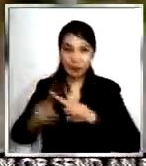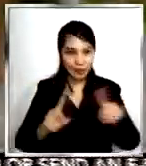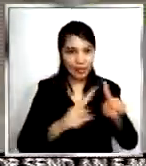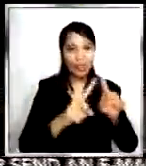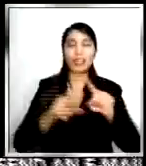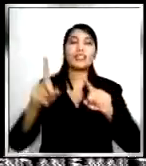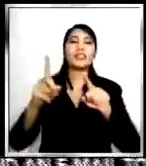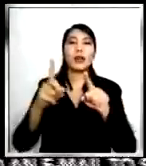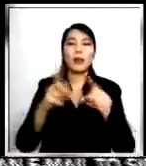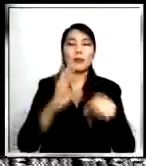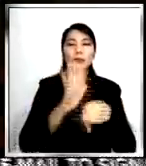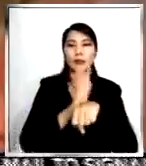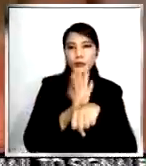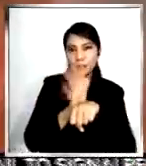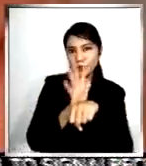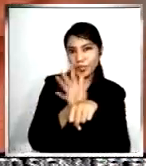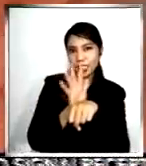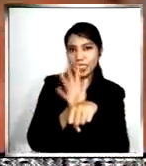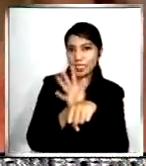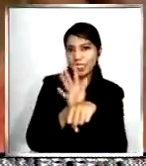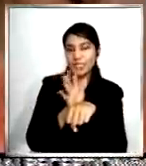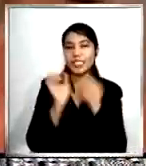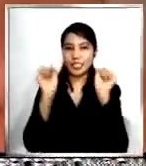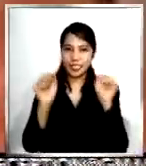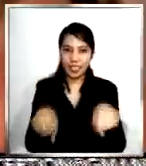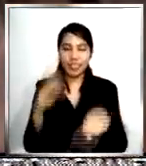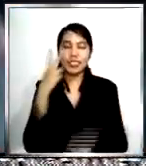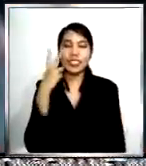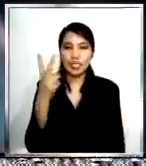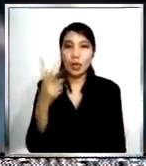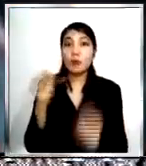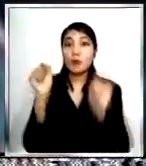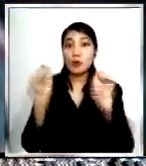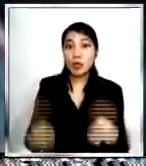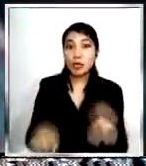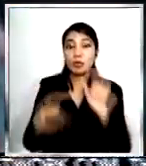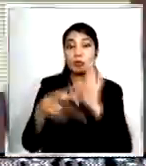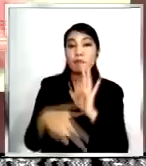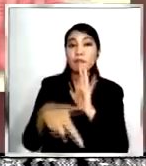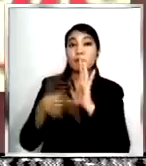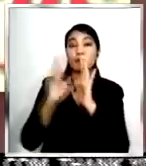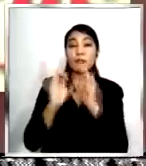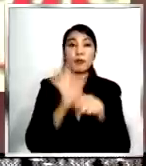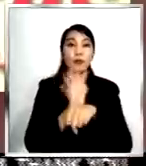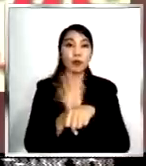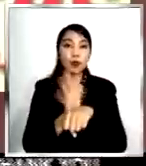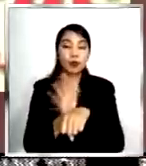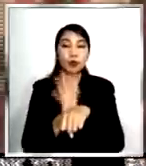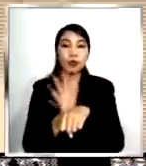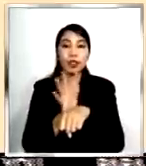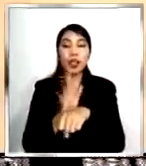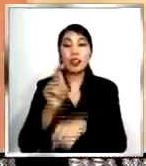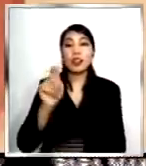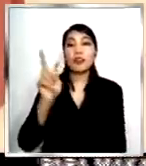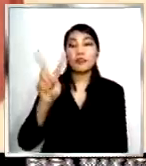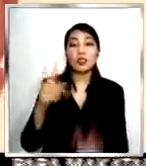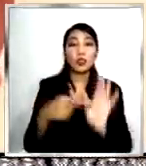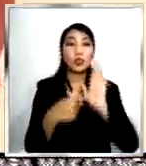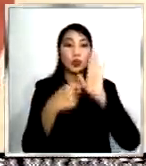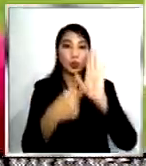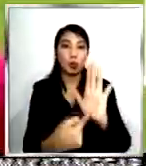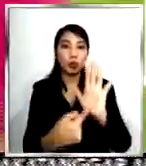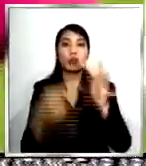Becky. Pwede nyo ring balikan ang mga eksena sa TV series na TGIS, The Half-Sisters, Dragon